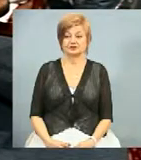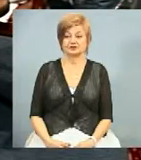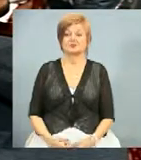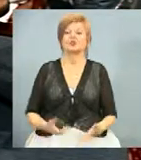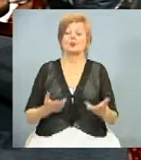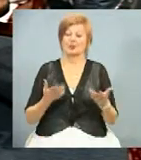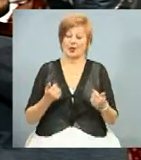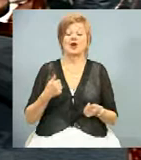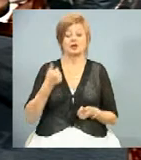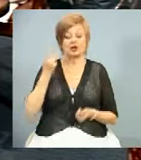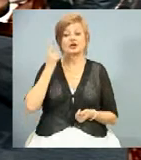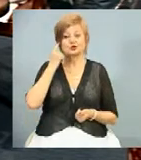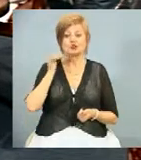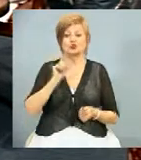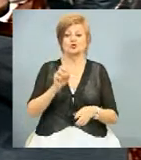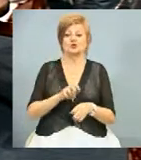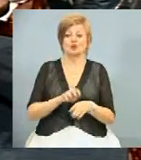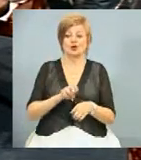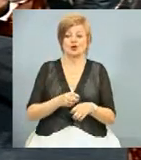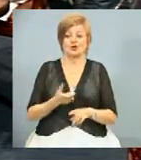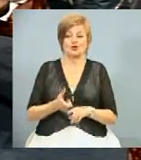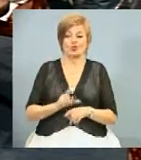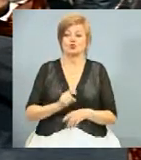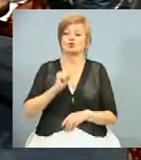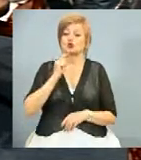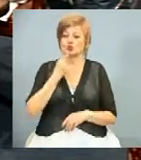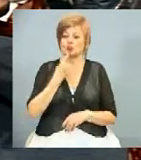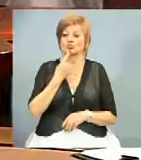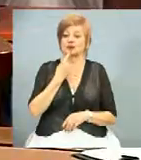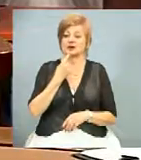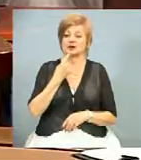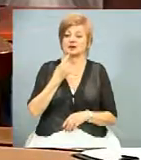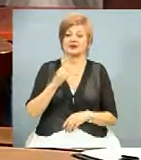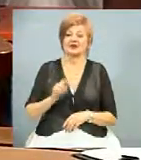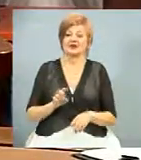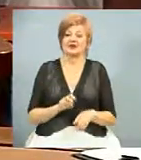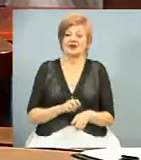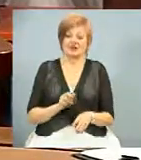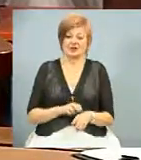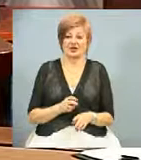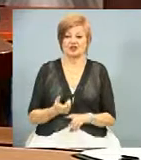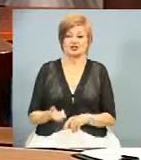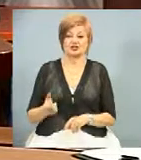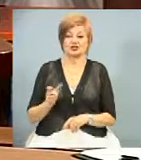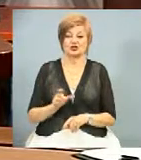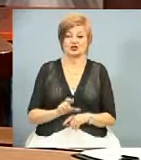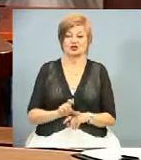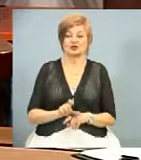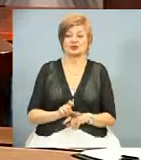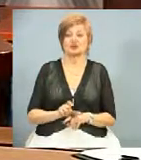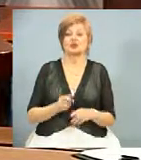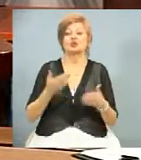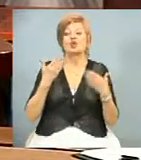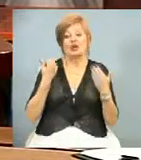Да, друзі, я думаю, що лікарями бути дуже складно. Ні, лікарі дуже бути легко.